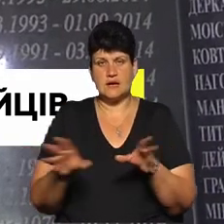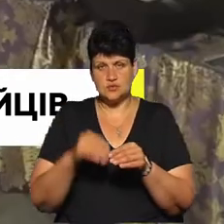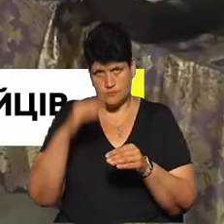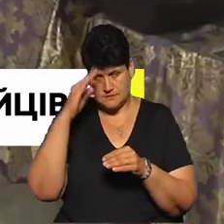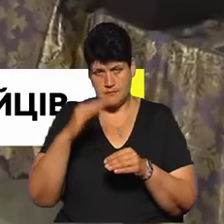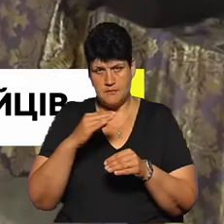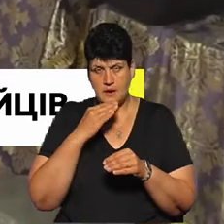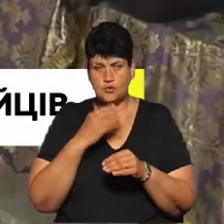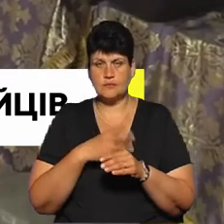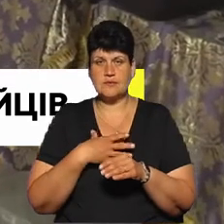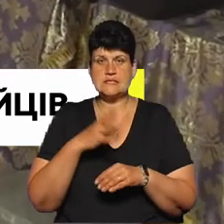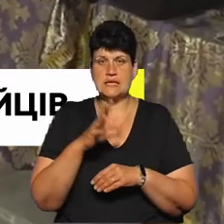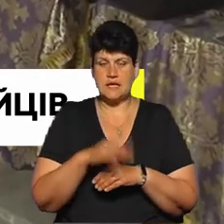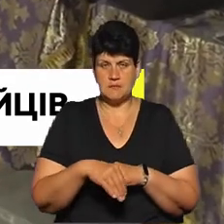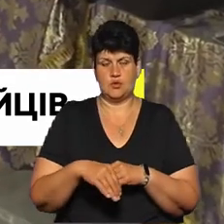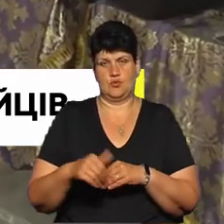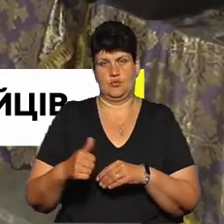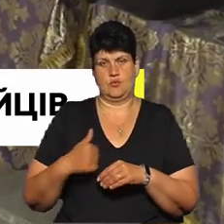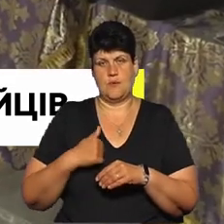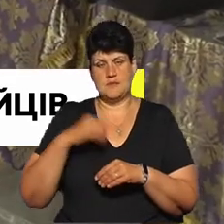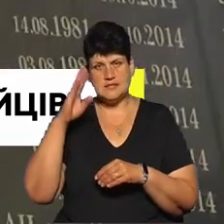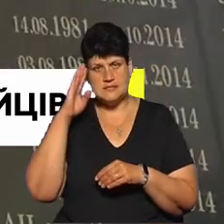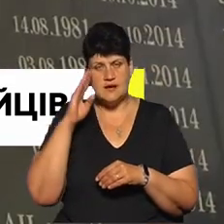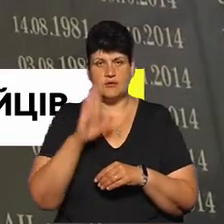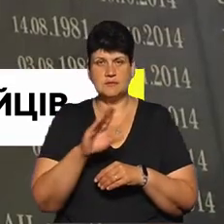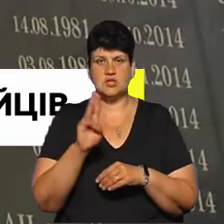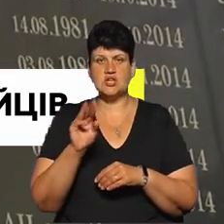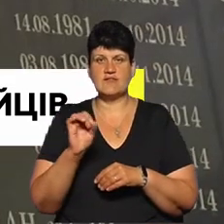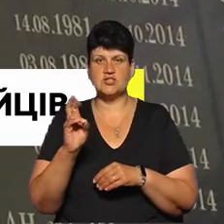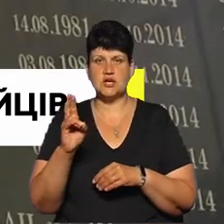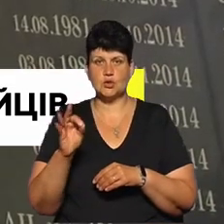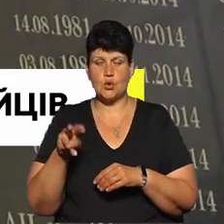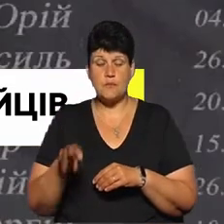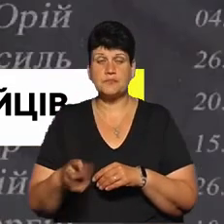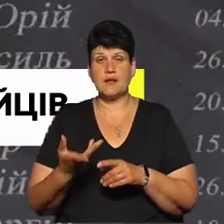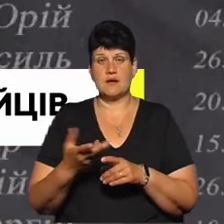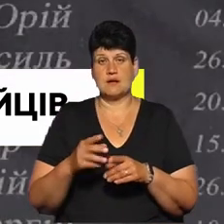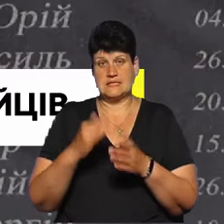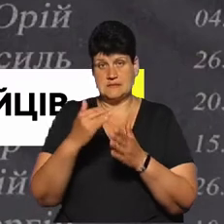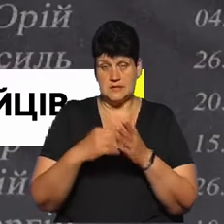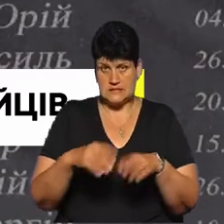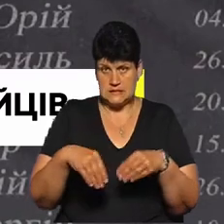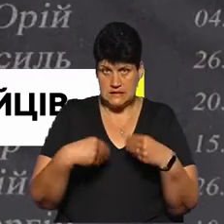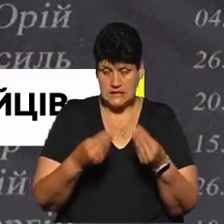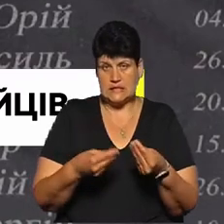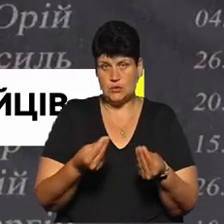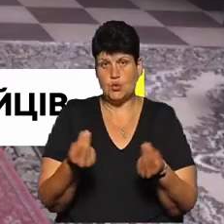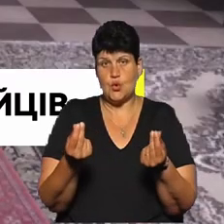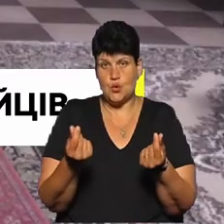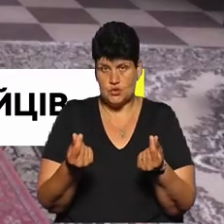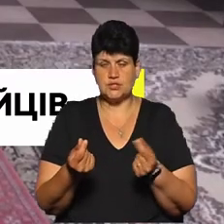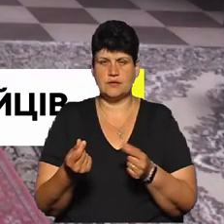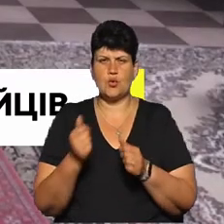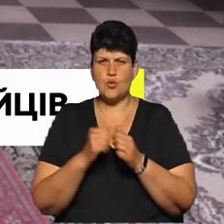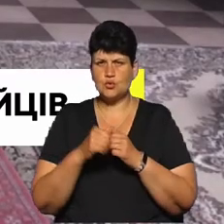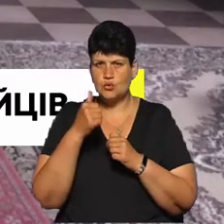95-ї бригади Володимиром Шевченком. Списки загиблих передають родини бійців, також жертвують гроші. Нагадаю, щороку в